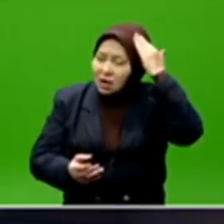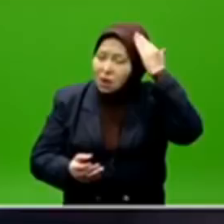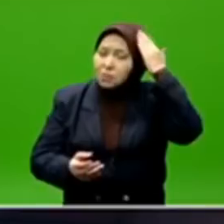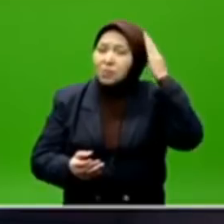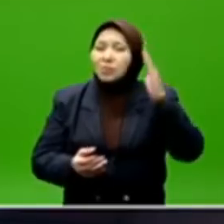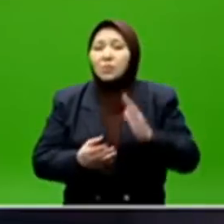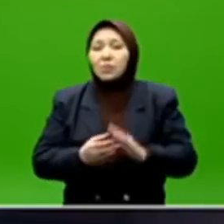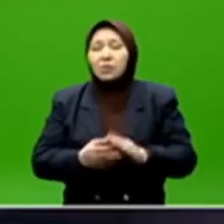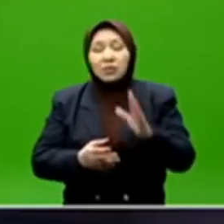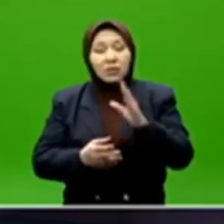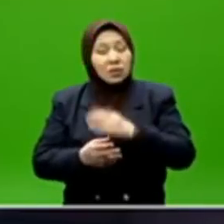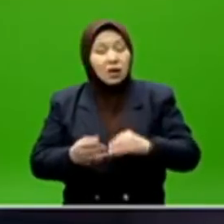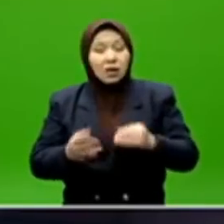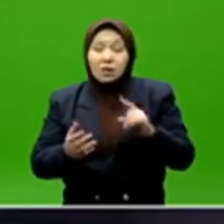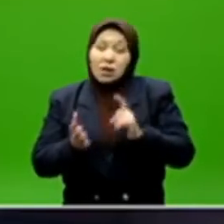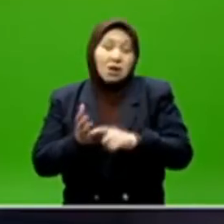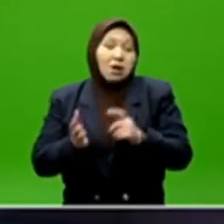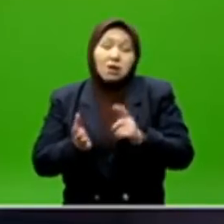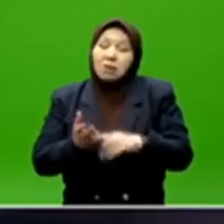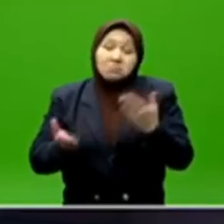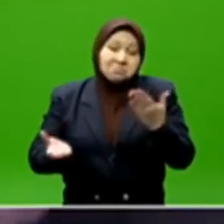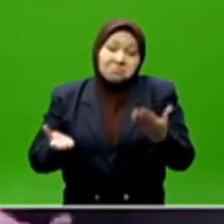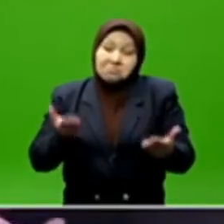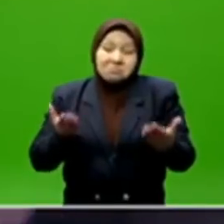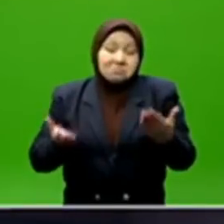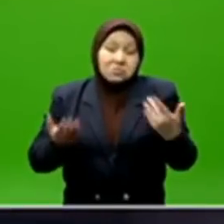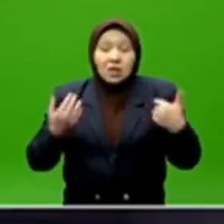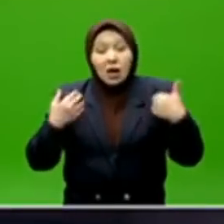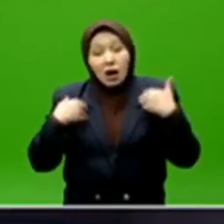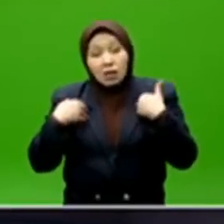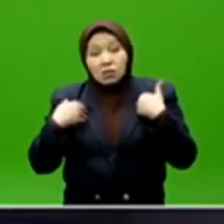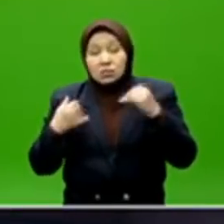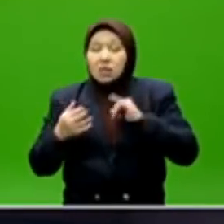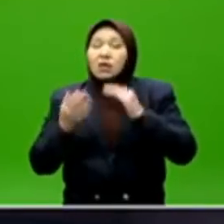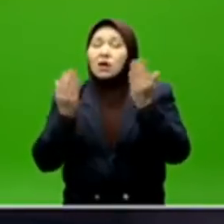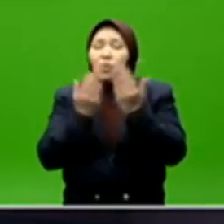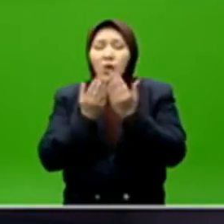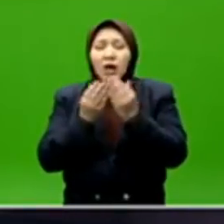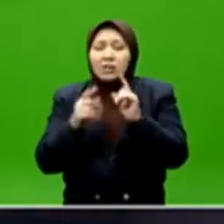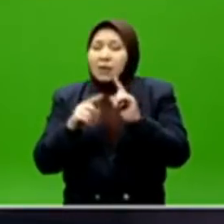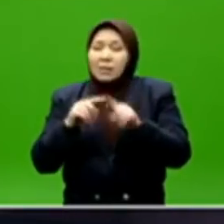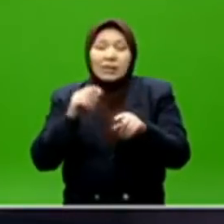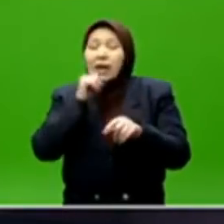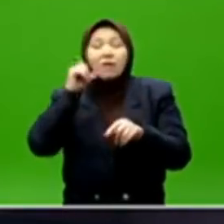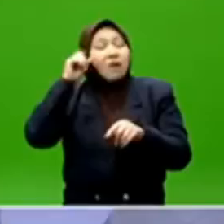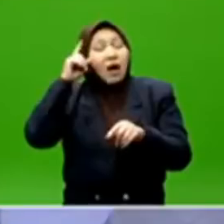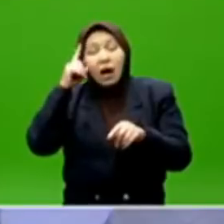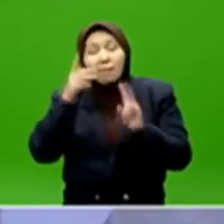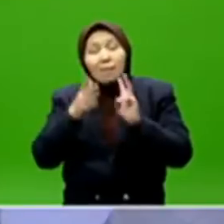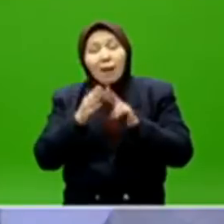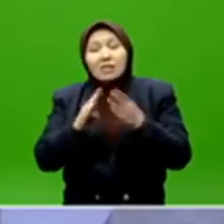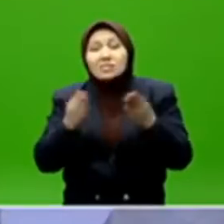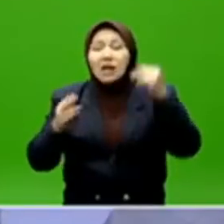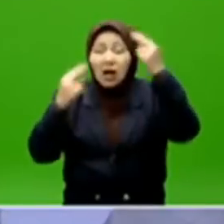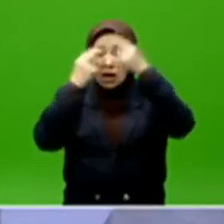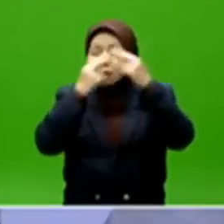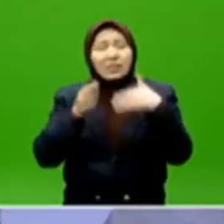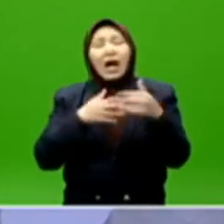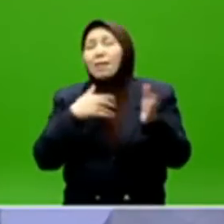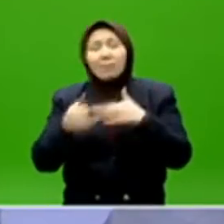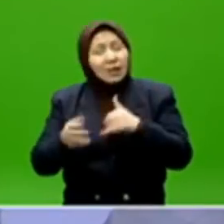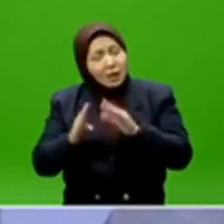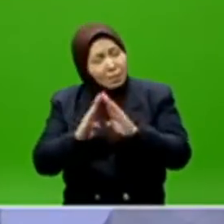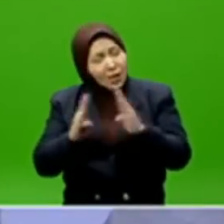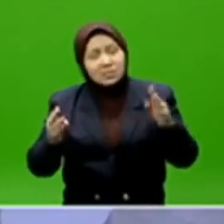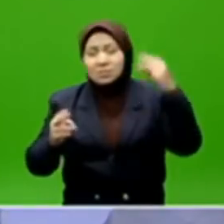mengetahui. Kadang-kadang mungkinlah tuan-tuan ada yang ustaz dia kata saya nak doa tapi tak faham bahasa Arab, ataupun tak boleh nak bahasa Arab, bahasa Melayu, kan?